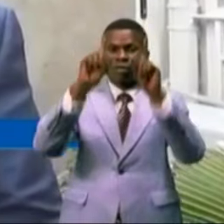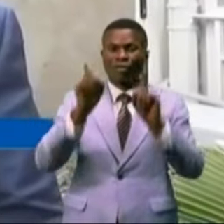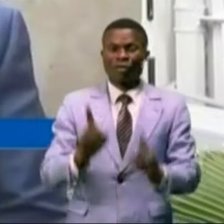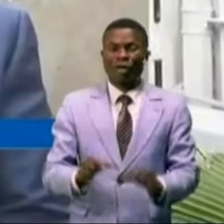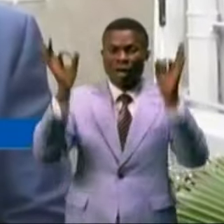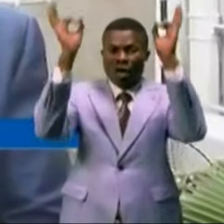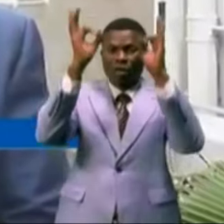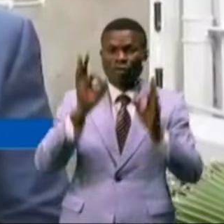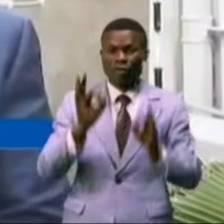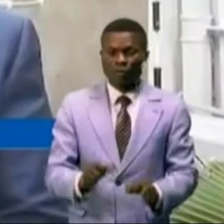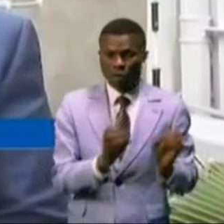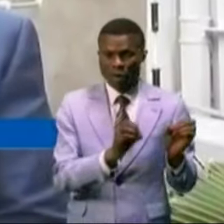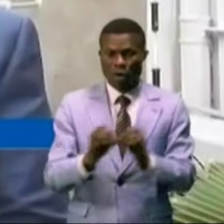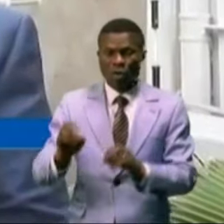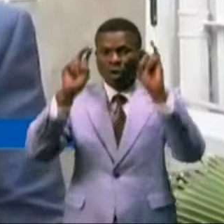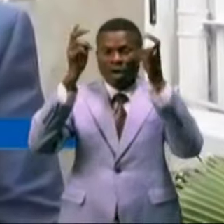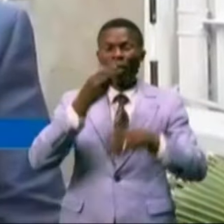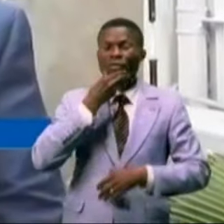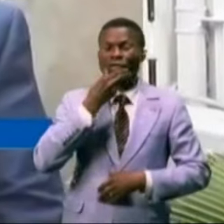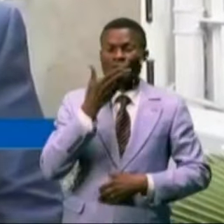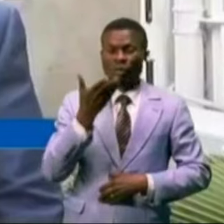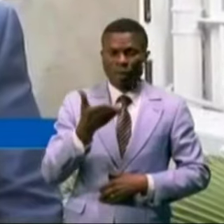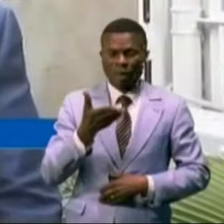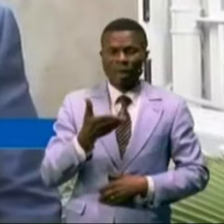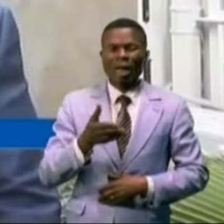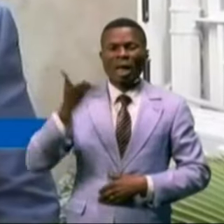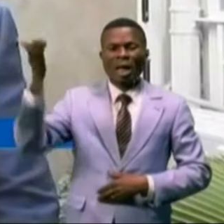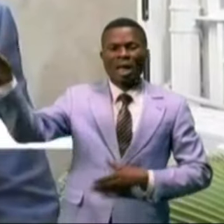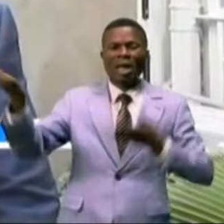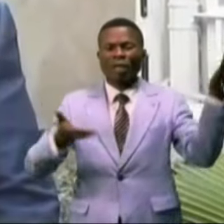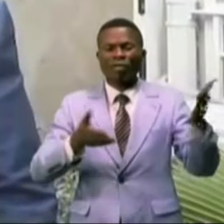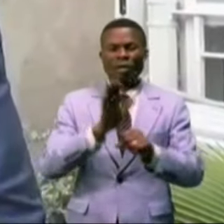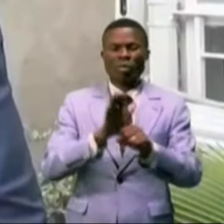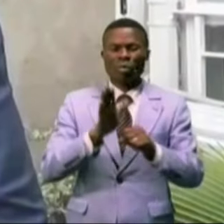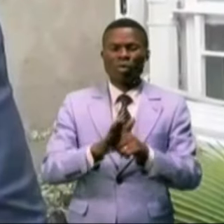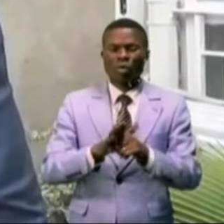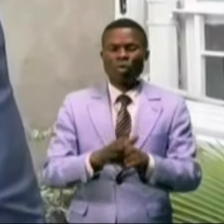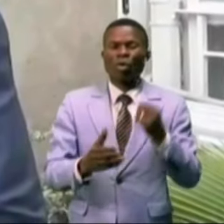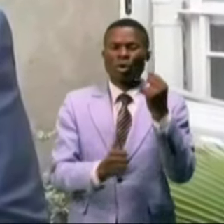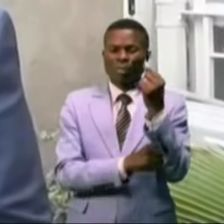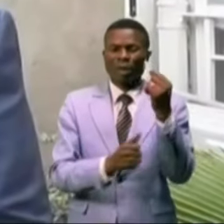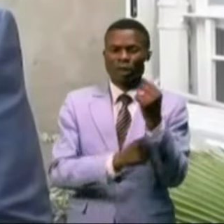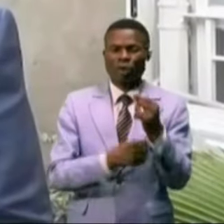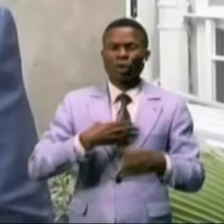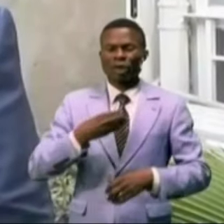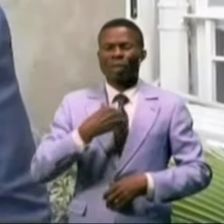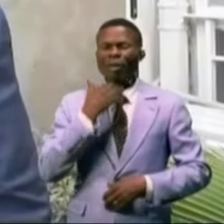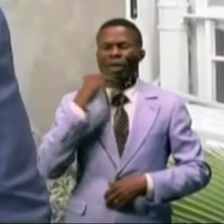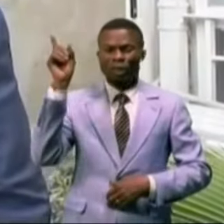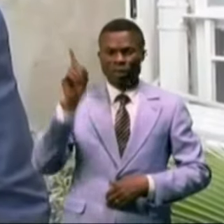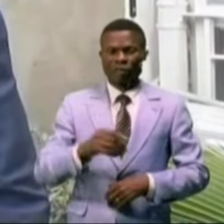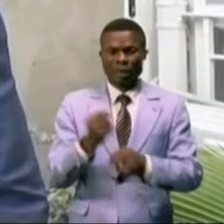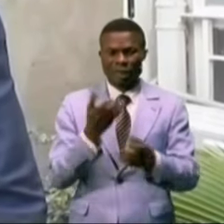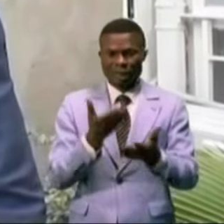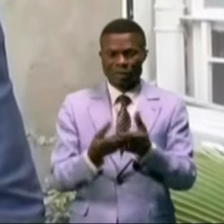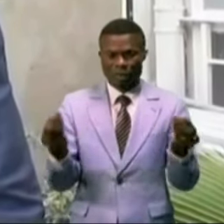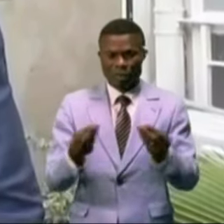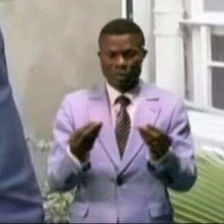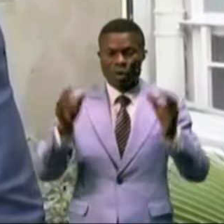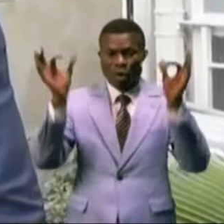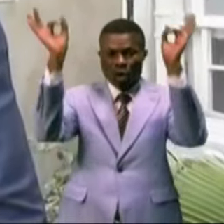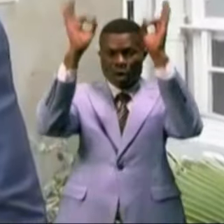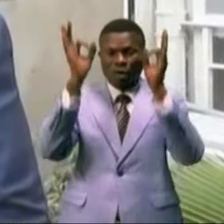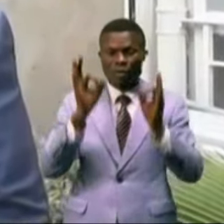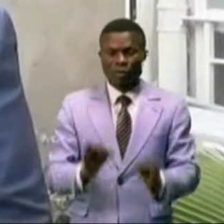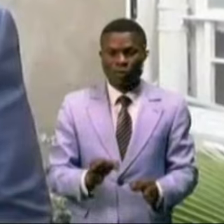raison pour laquelle nous avons jugé opportun d'intéresser tous les gouverneurs qui font partie du Grand Kasaï, parce que ce forum-là va